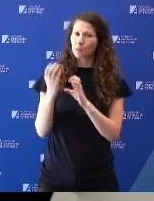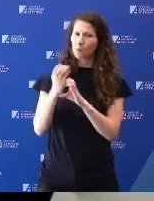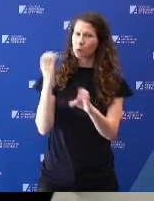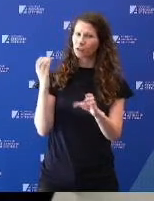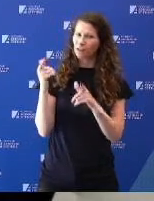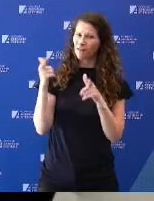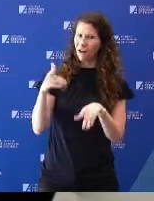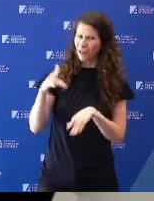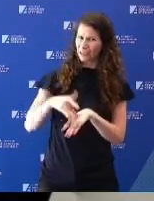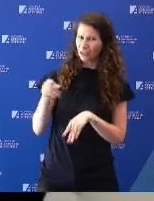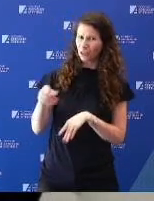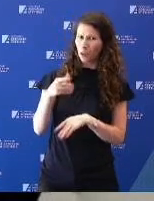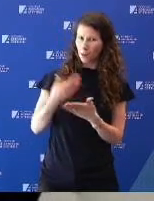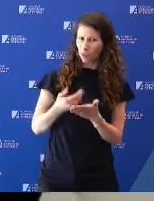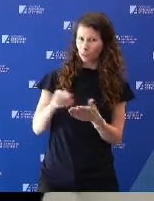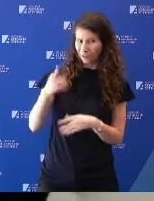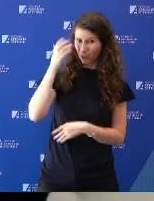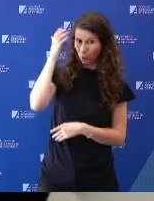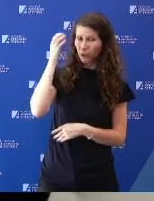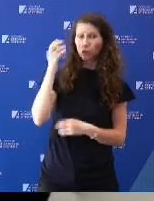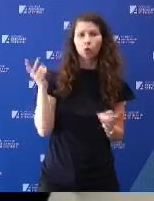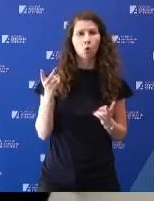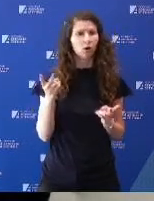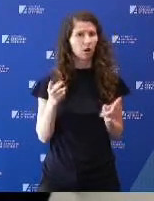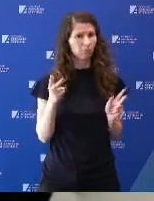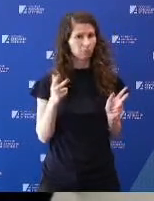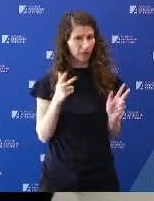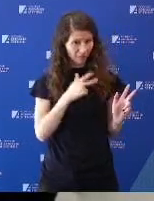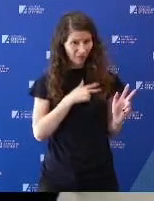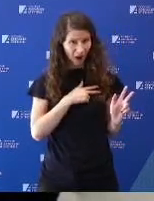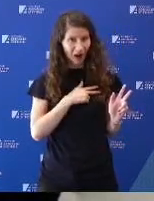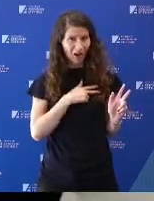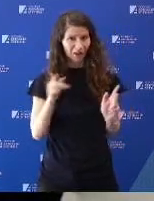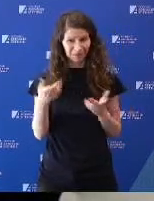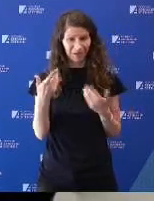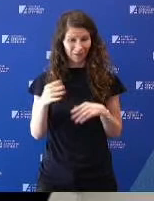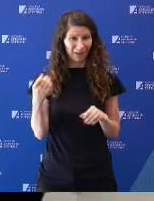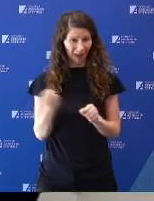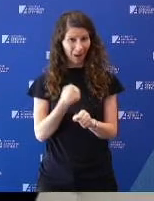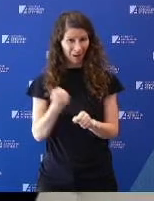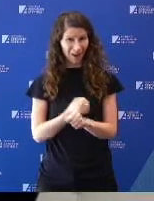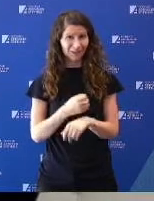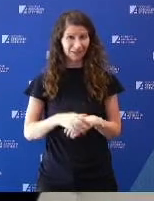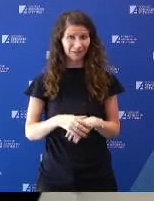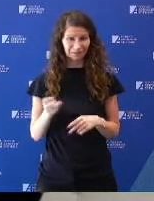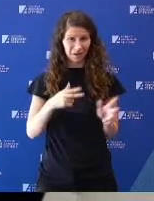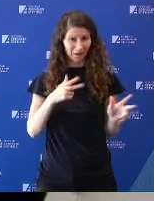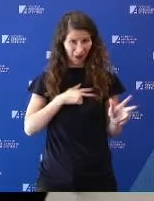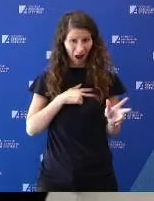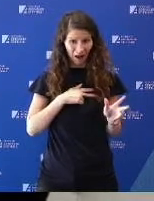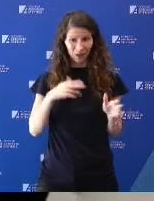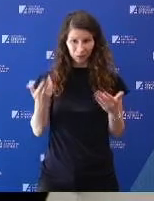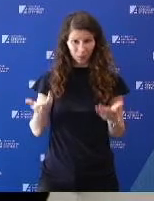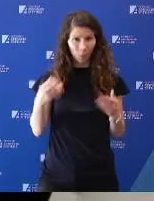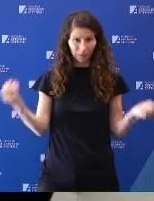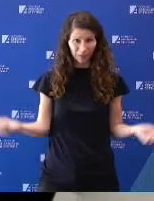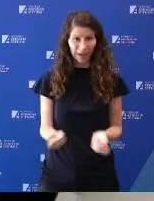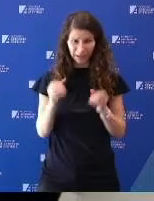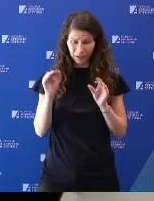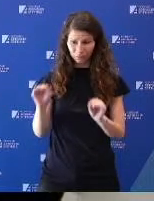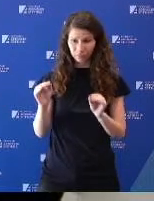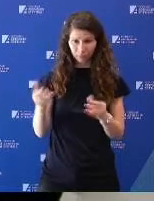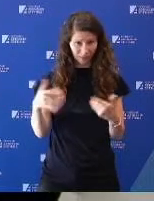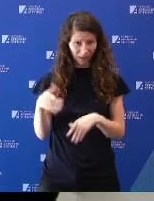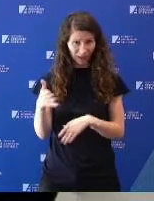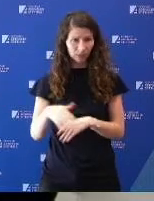das theoretisch oder ist das etwas, woran Sie tatsächlich gearbeitet haben? Haben Sie tatsächlich schon ein solches Training durchgeführt?